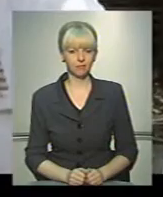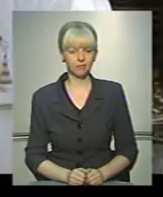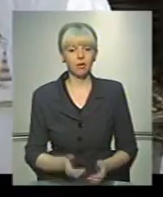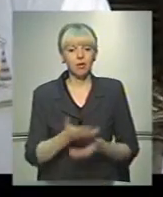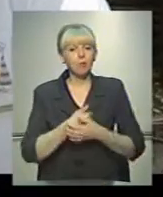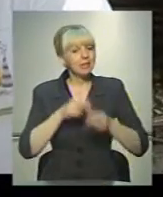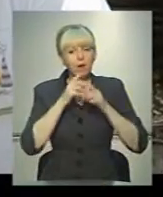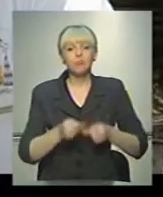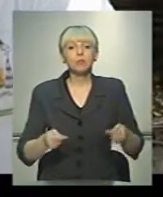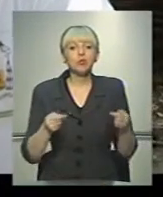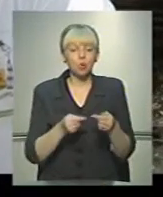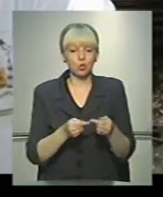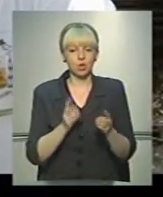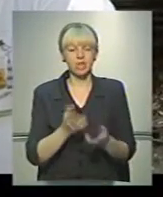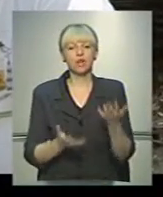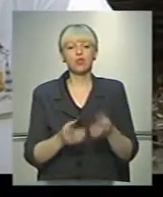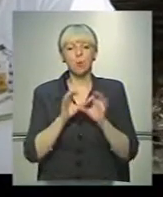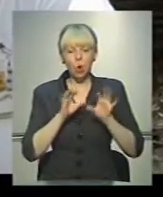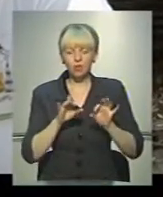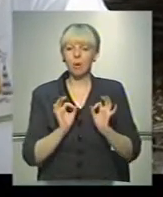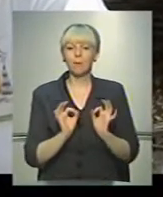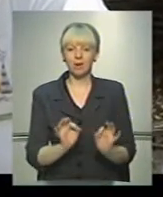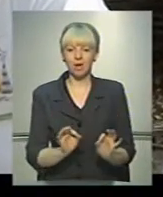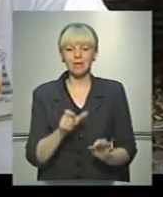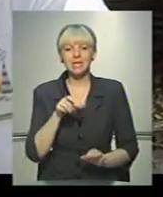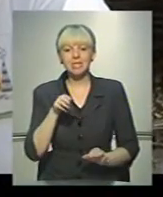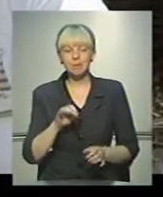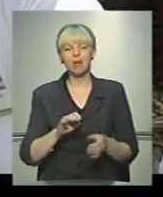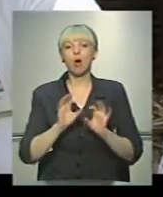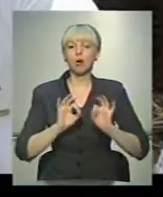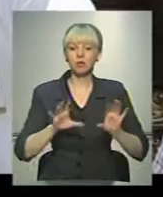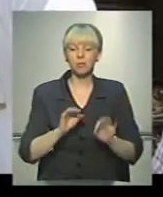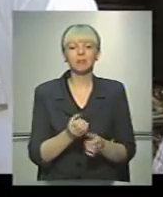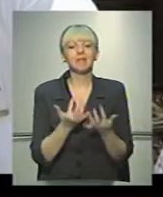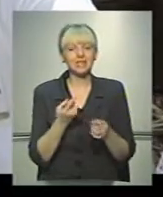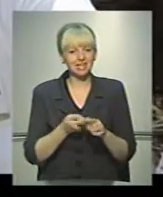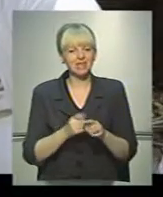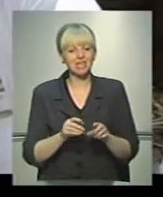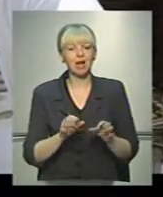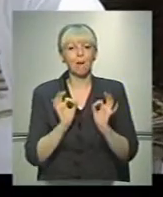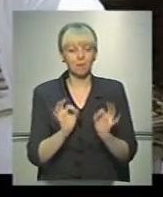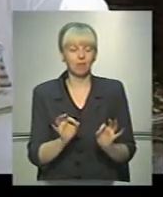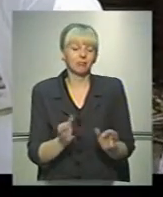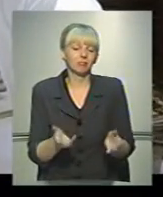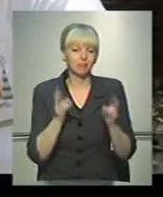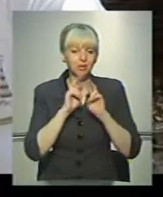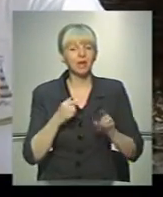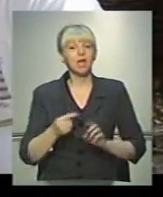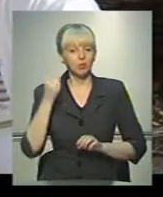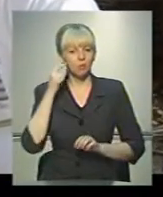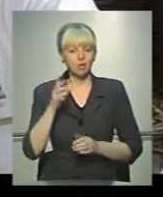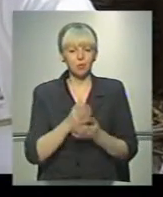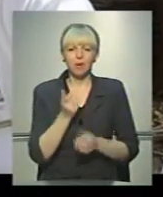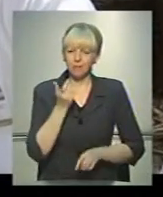Ми не знаємо точно, якщо проінформовані правильно. ЗМІ розповідають, але наскільки об'єктивно – не знаю. Я думаю, там